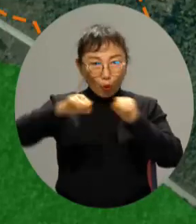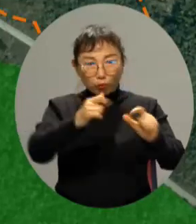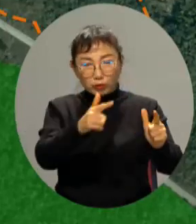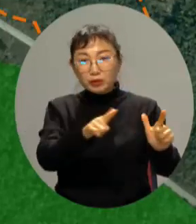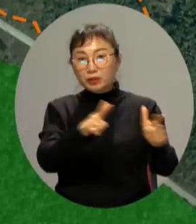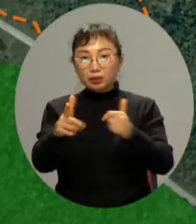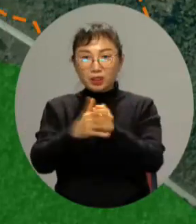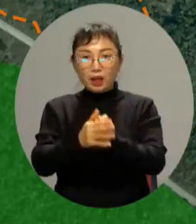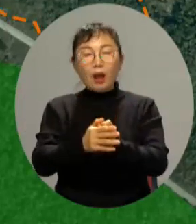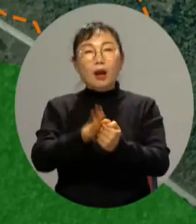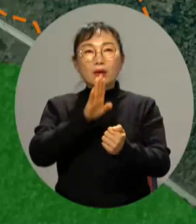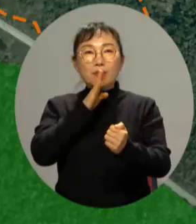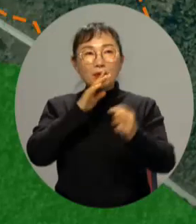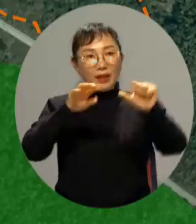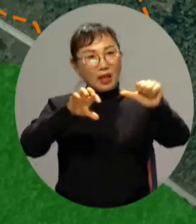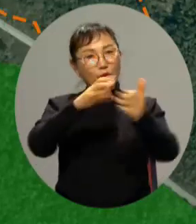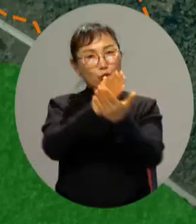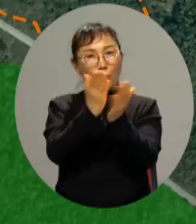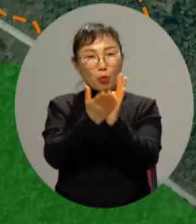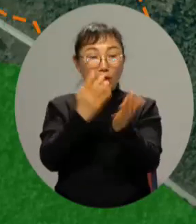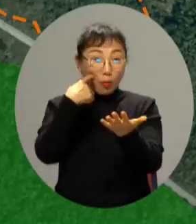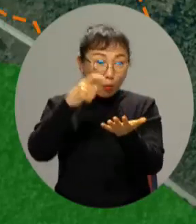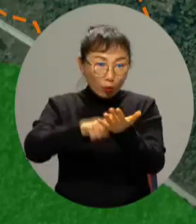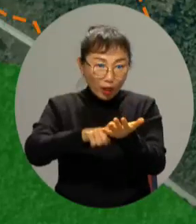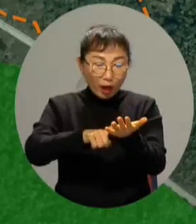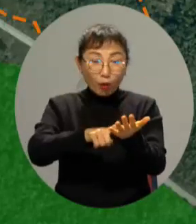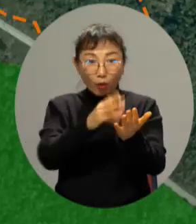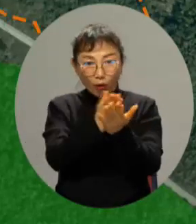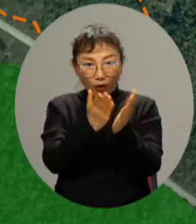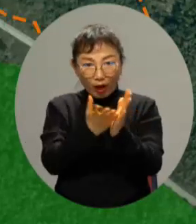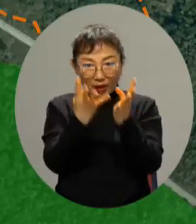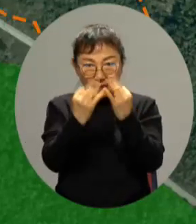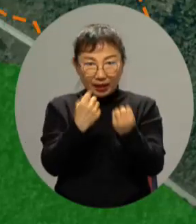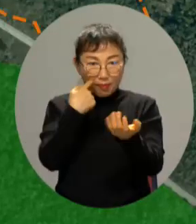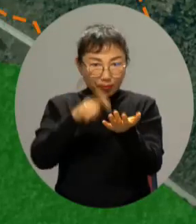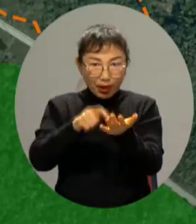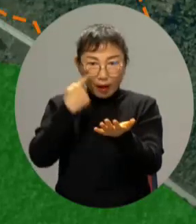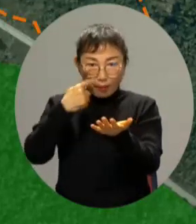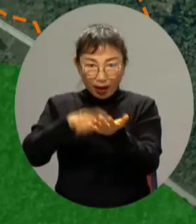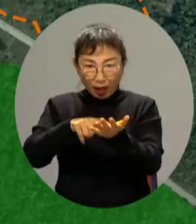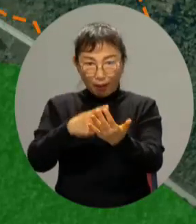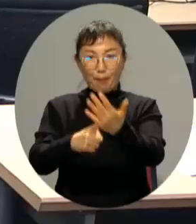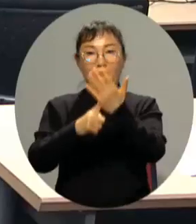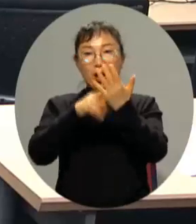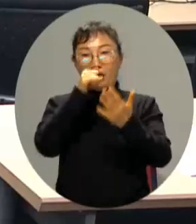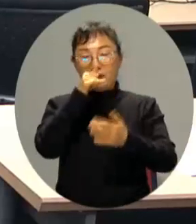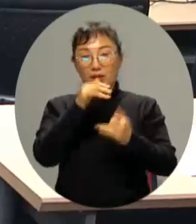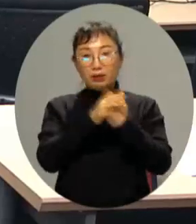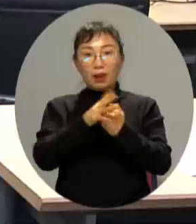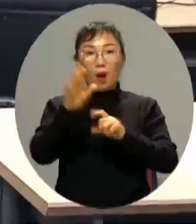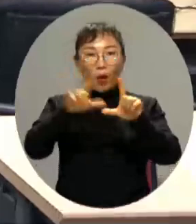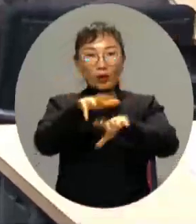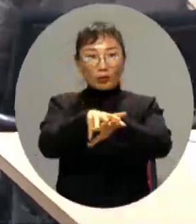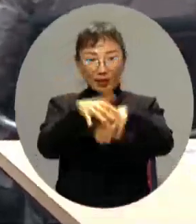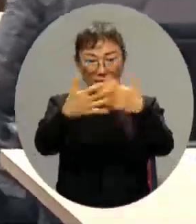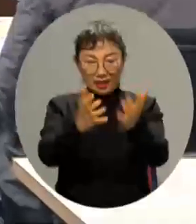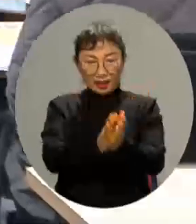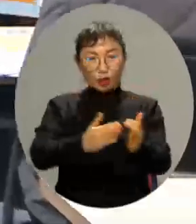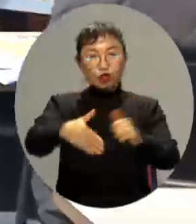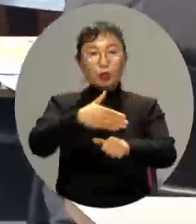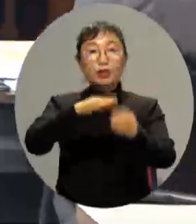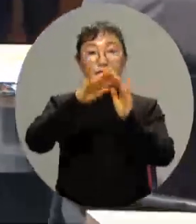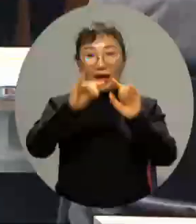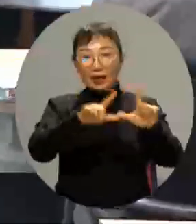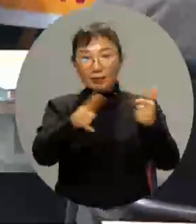종이나 천연기념물 5종이 목격되거나 흔적이 다수 발견된 사실이 드러났습니다. 환경단체와 인근 주민들은